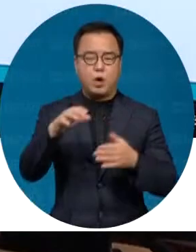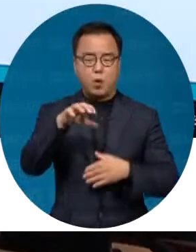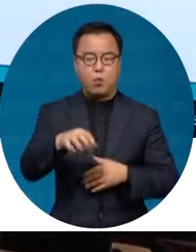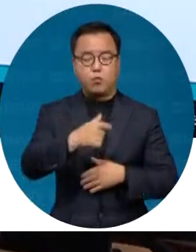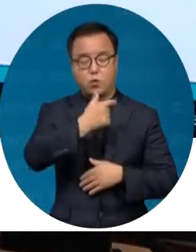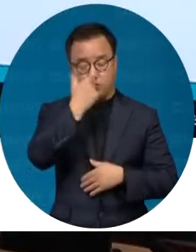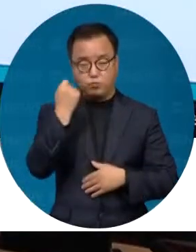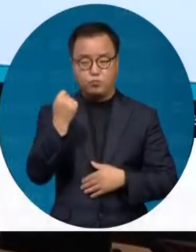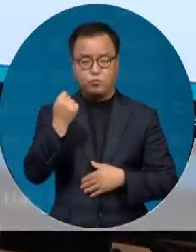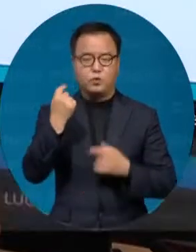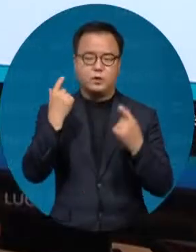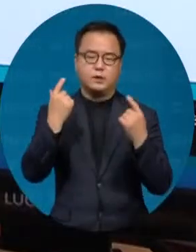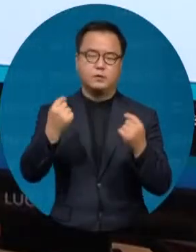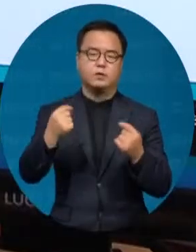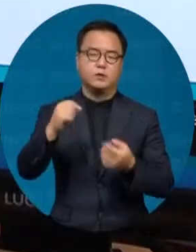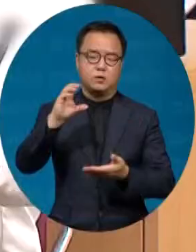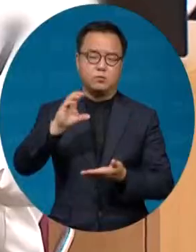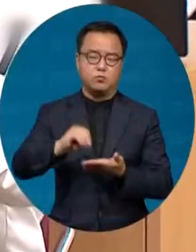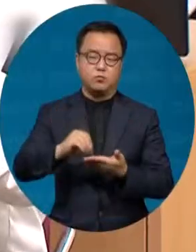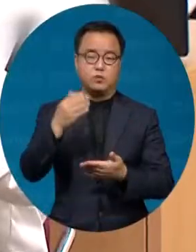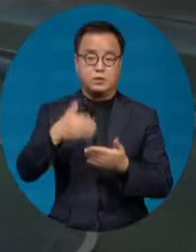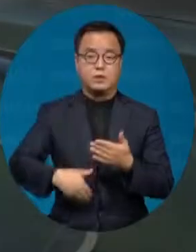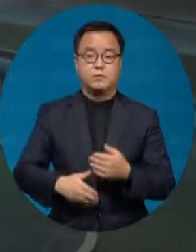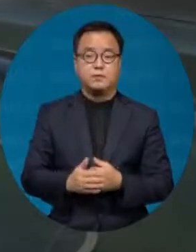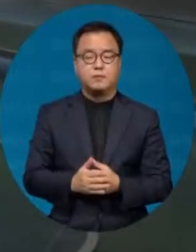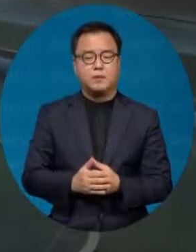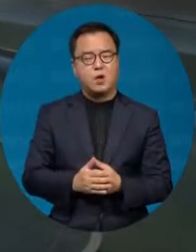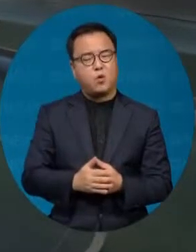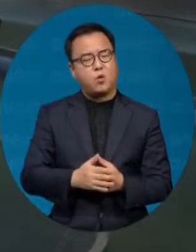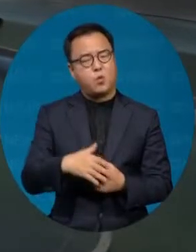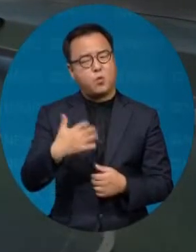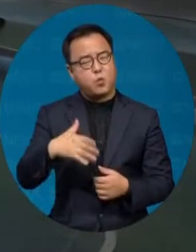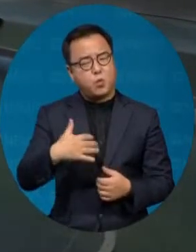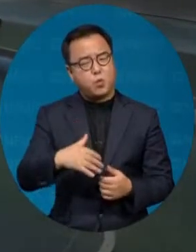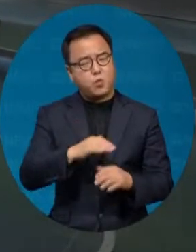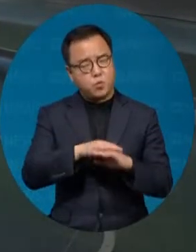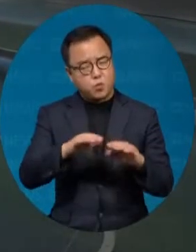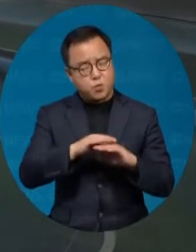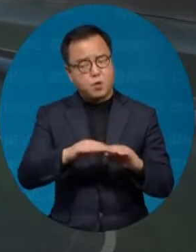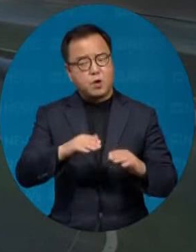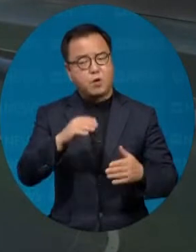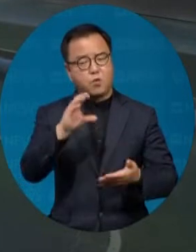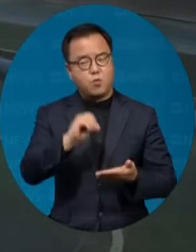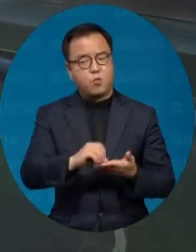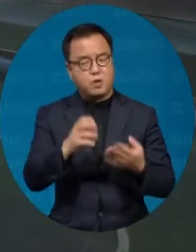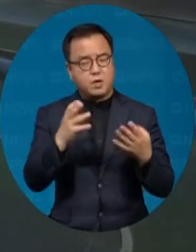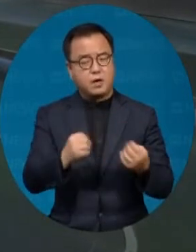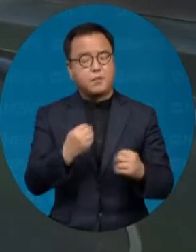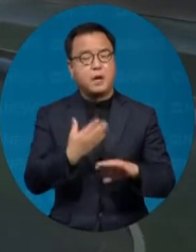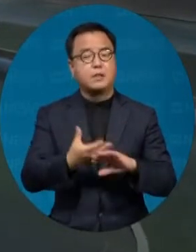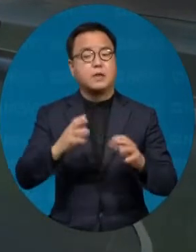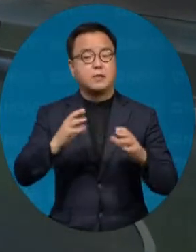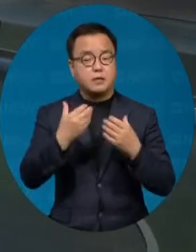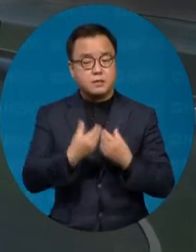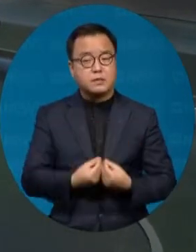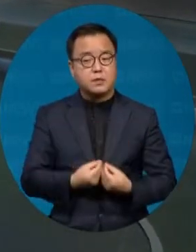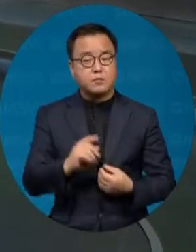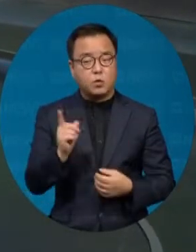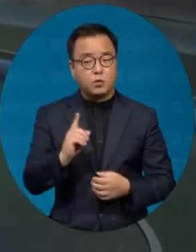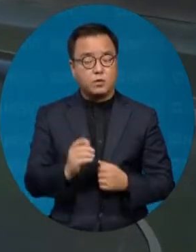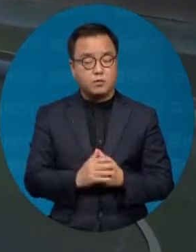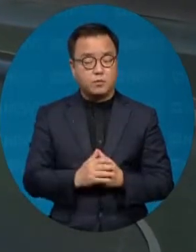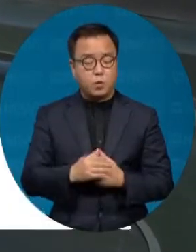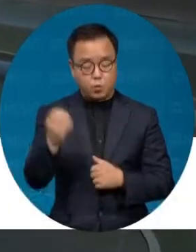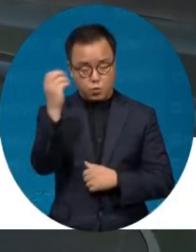여전히 과제로 남아 있습니다 4 많은 거절을 나와있네요 자 이러면 이제 해외 사례를 한번 보죠 모 고교 학점 제를 생 않은